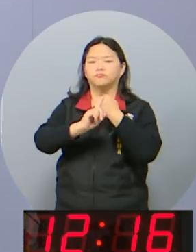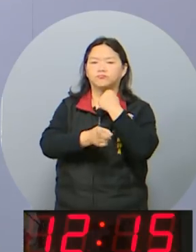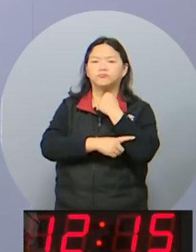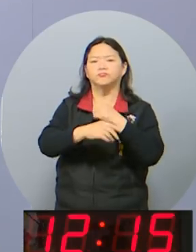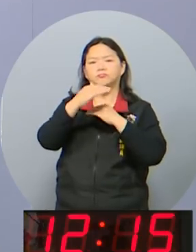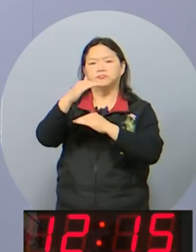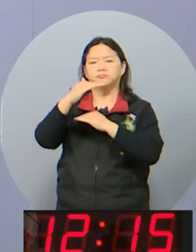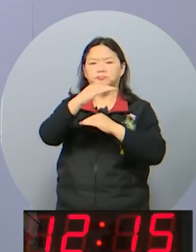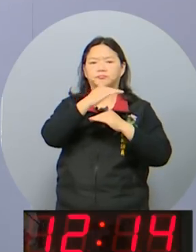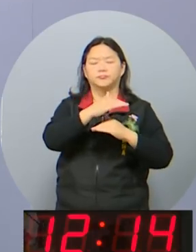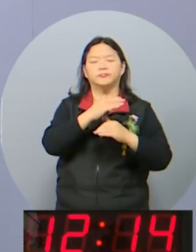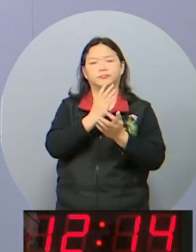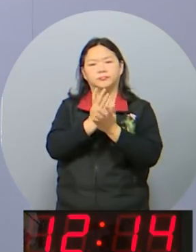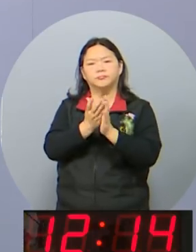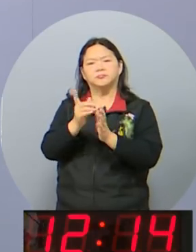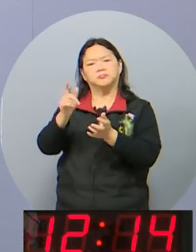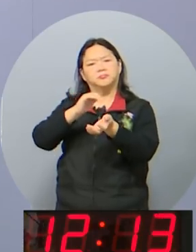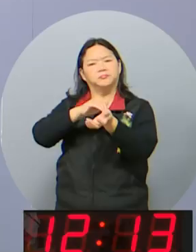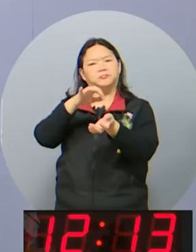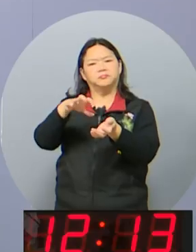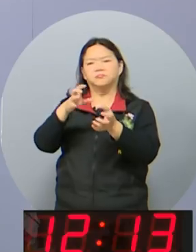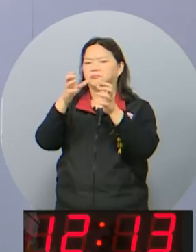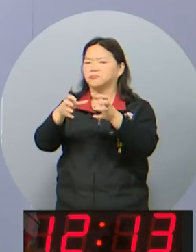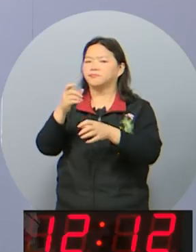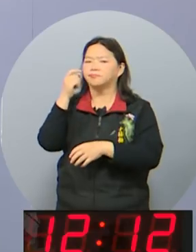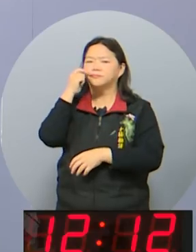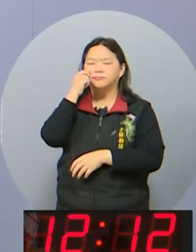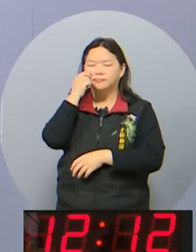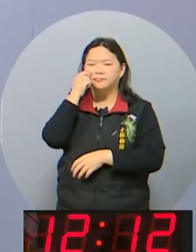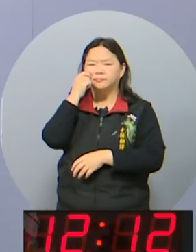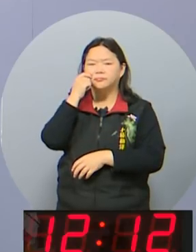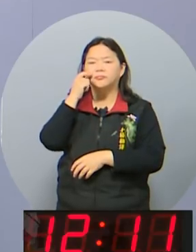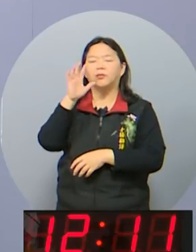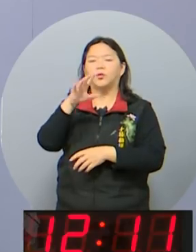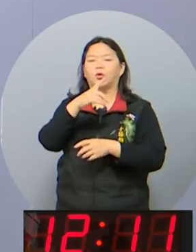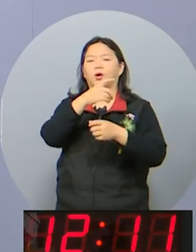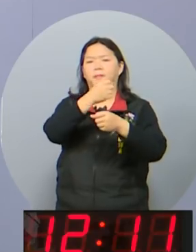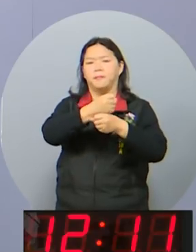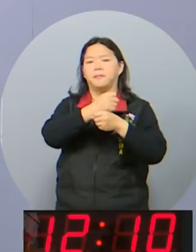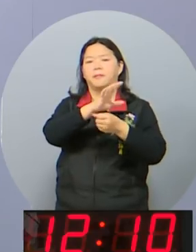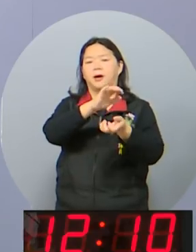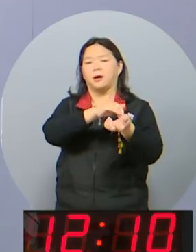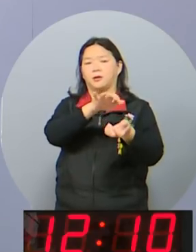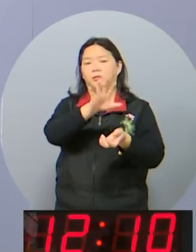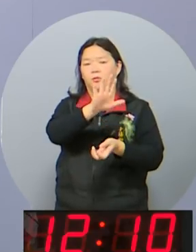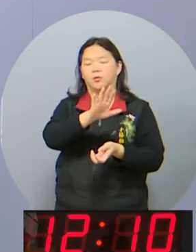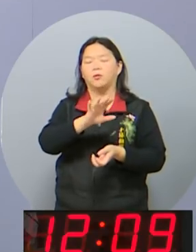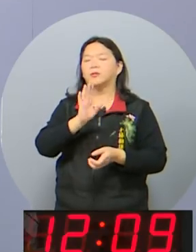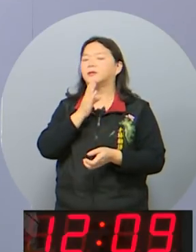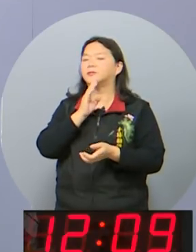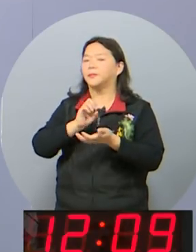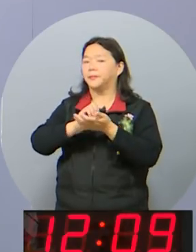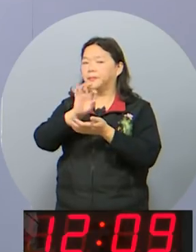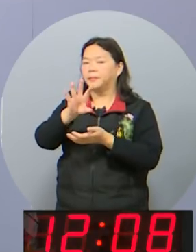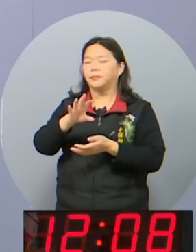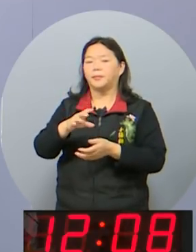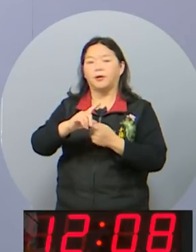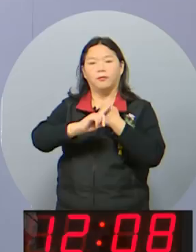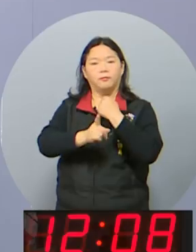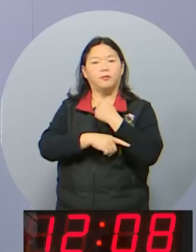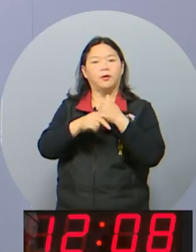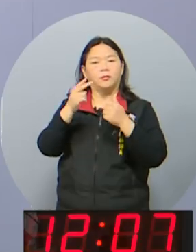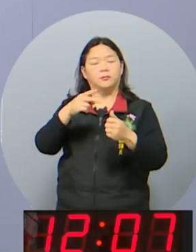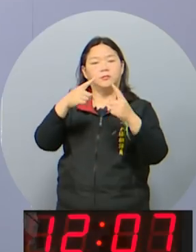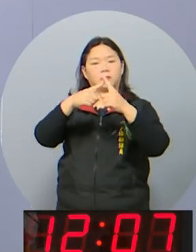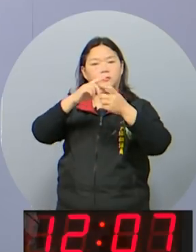等等的问题，所以说这个医院是不可能盖，因为我们竹围有个马街。但是我要跟这些人报告，那法令是人